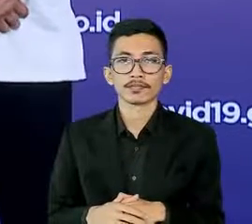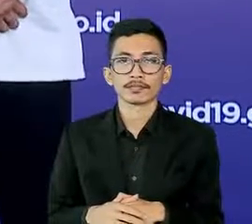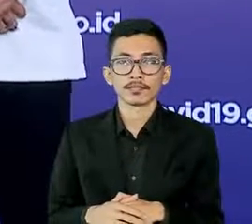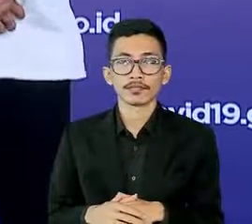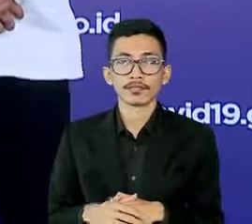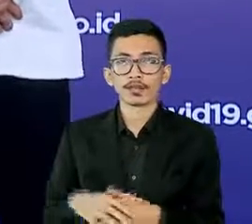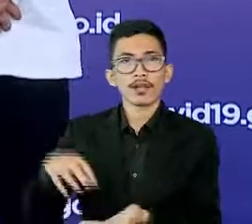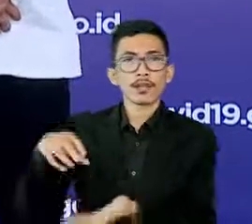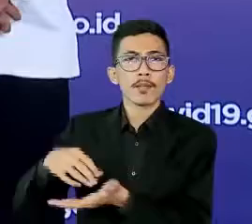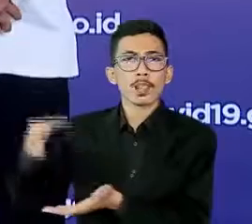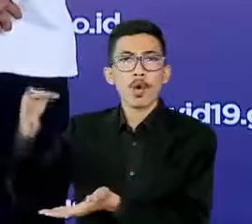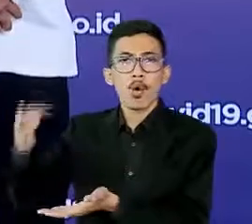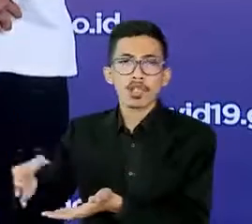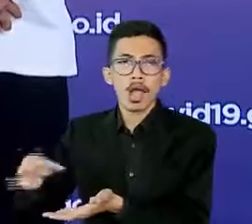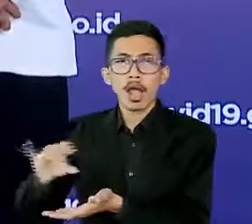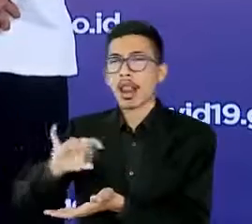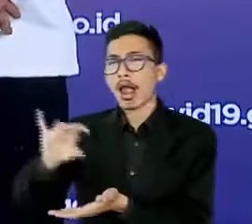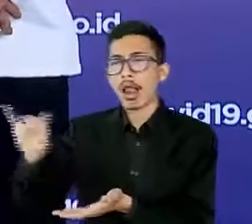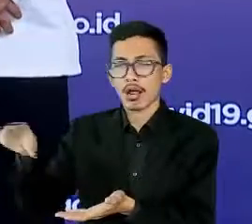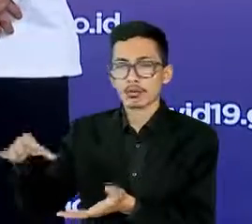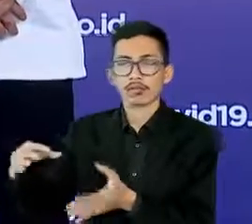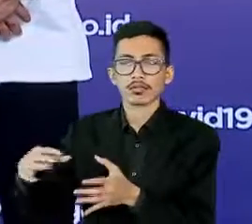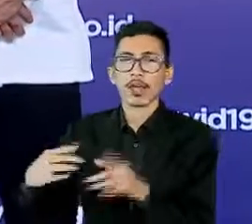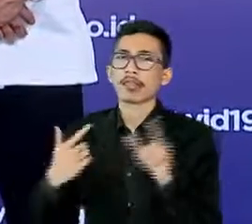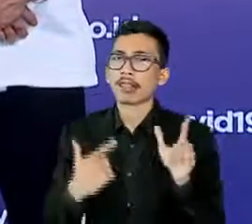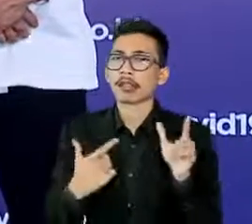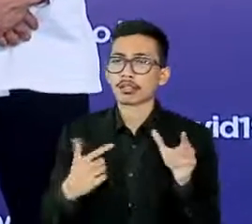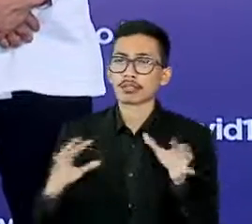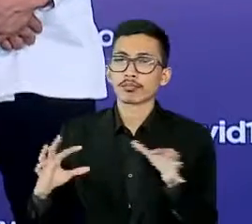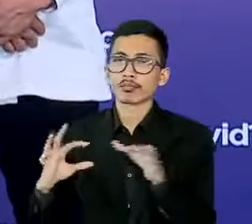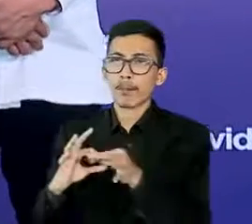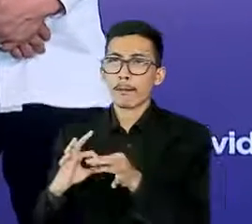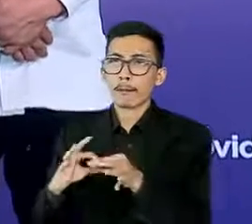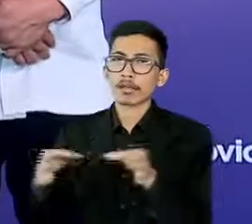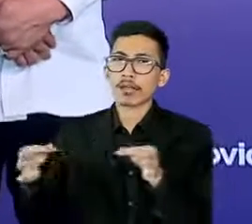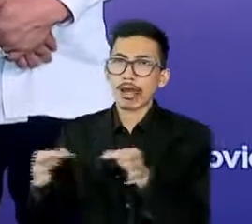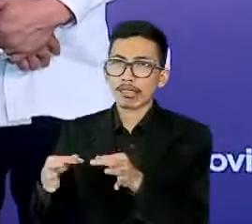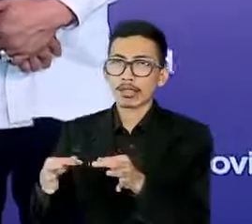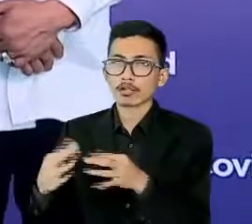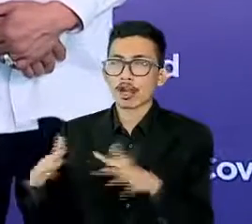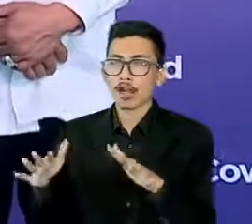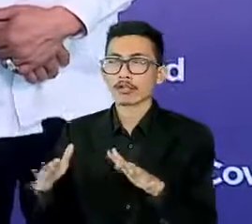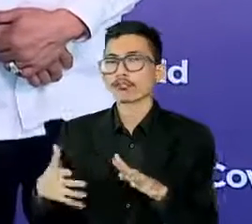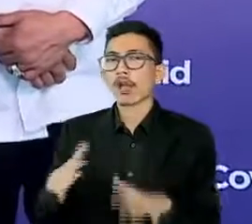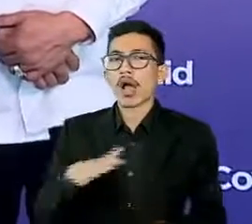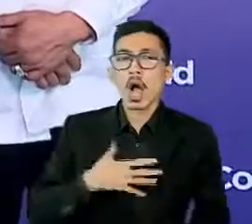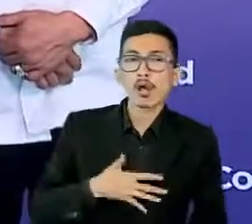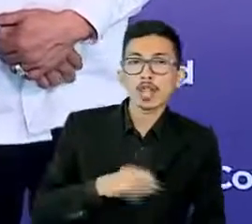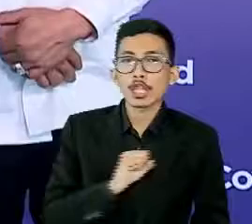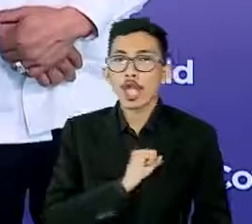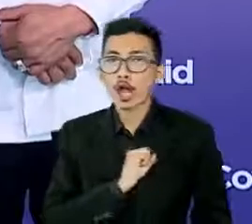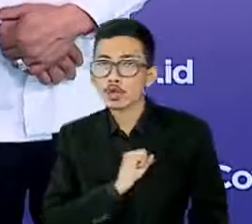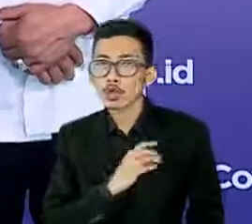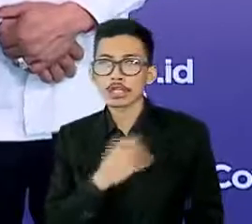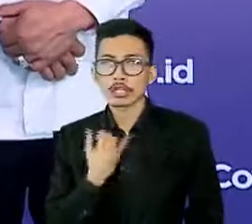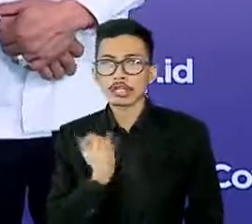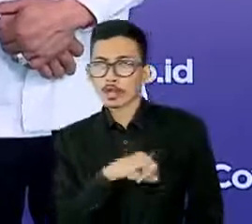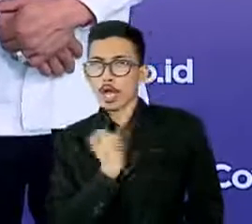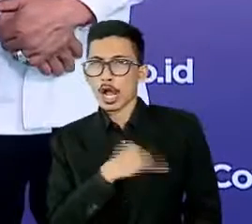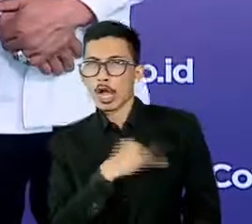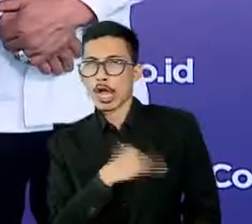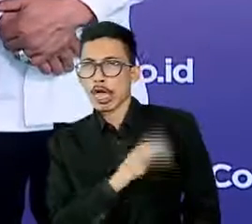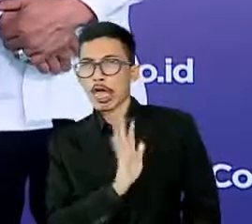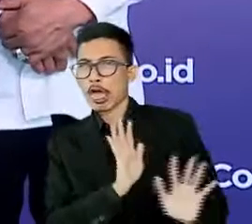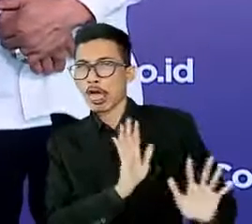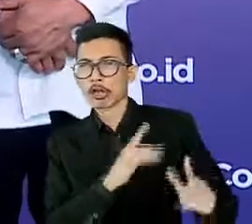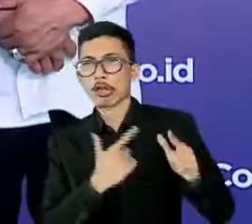yang ada di perkotaan sehingga kedekatan TNI dengan rakyat tidak perlu dikawatirkan TNI